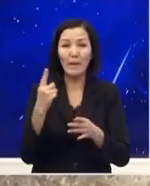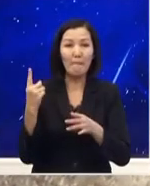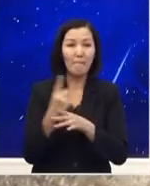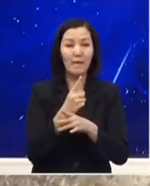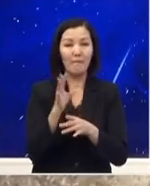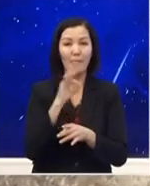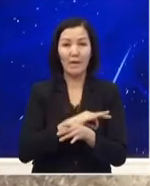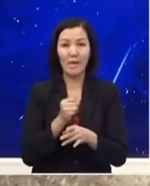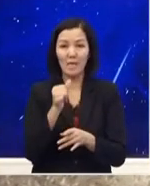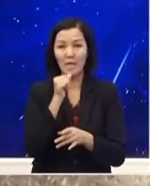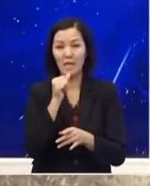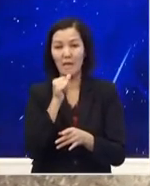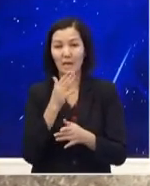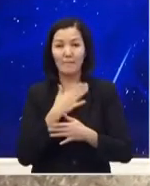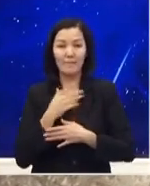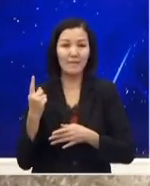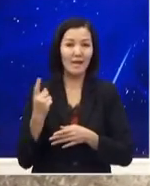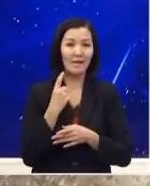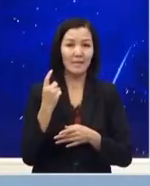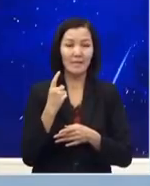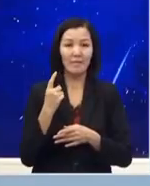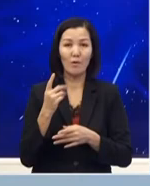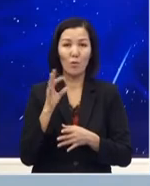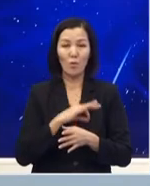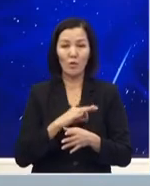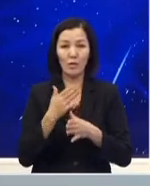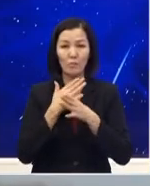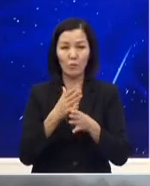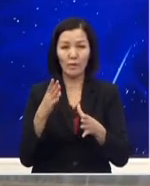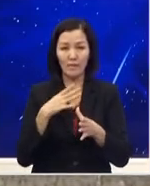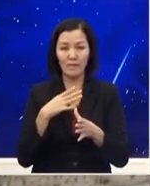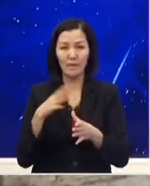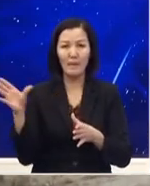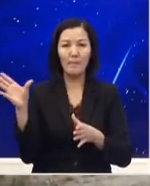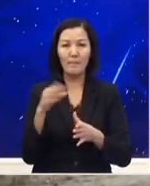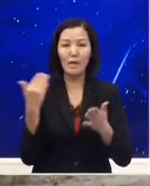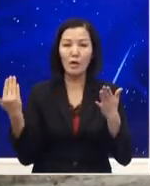дрон пайдаланған бағбан біздерміз деп марқайып қояды. Айтса айтқандай, бәрі